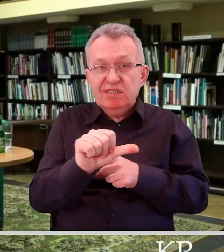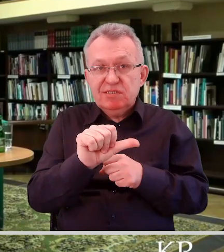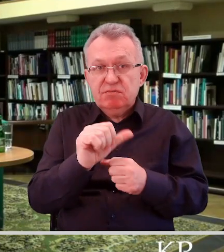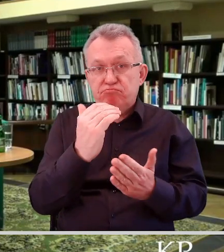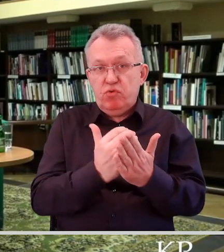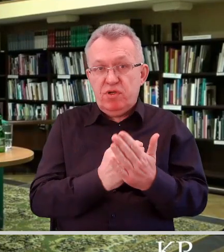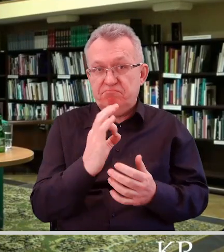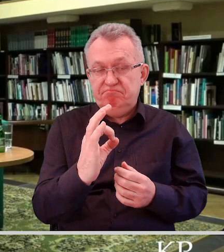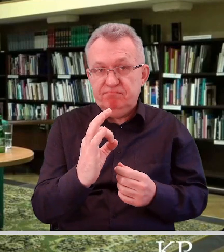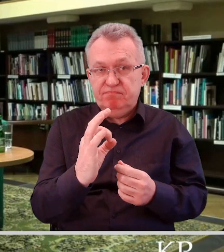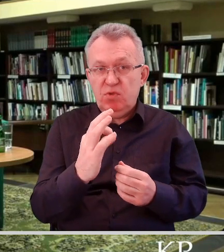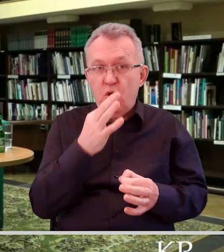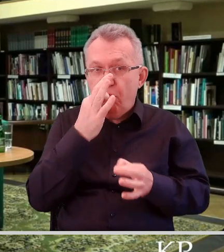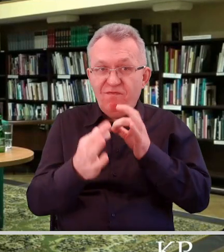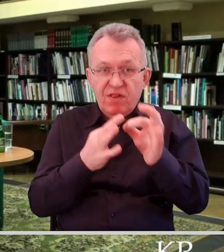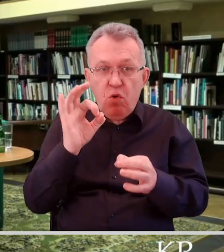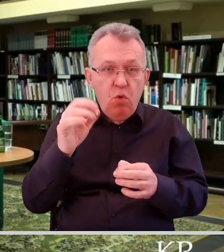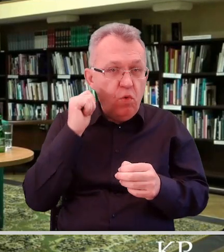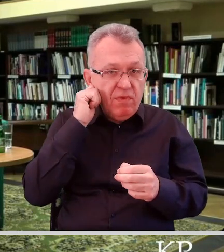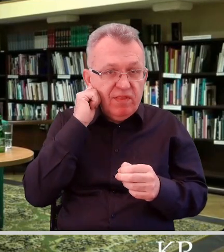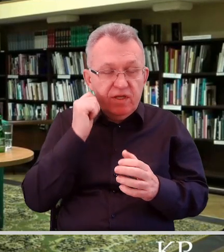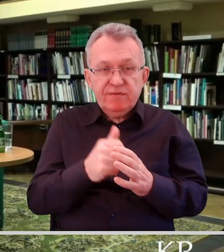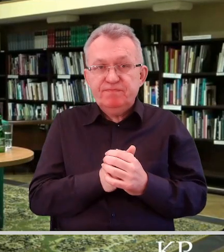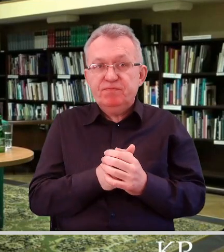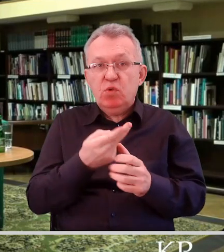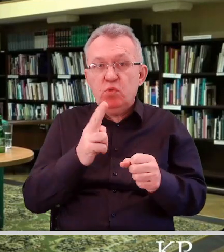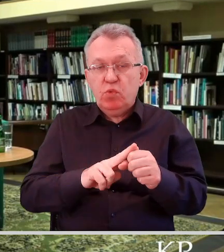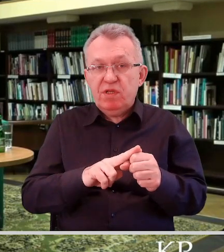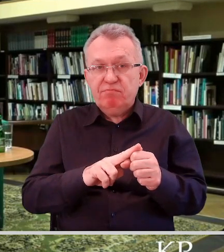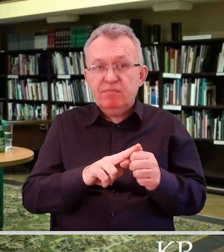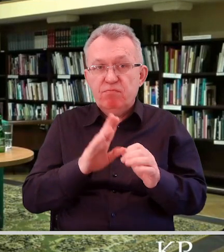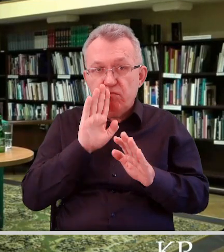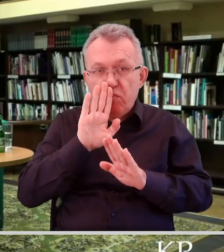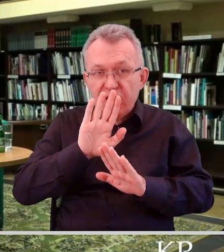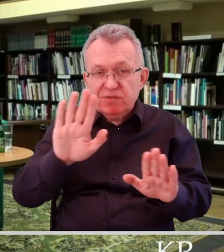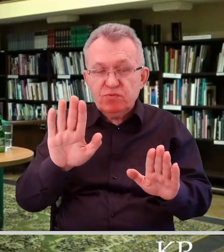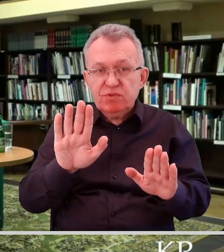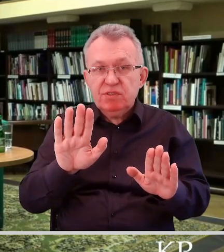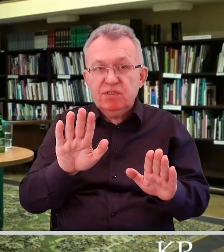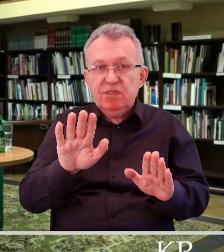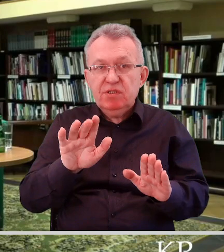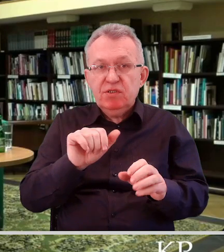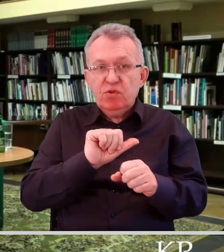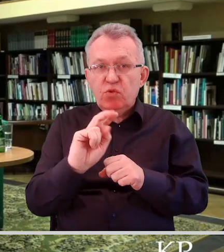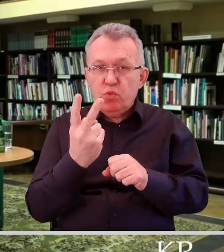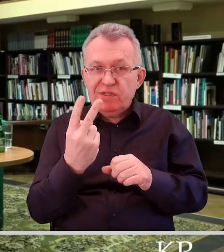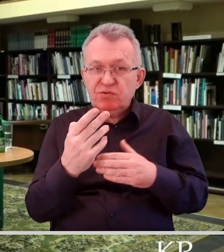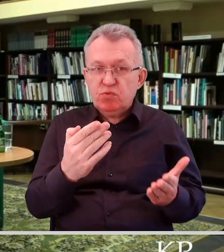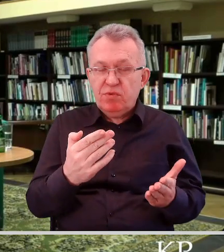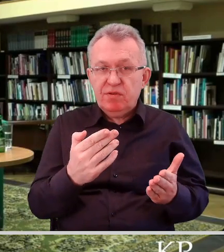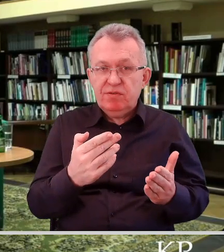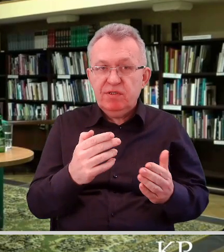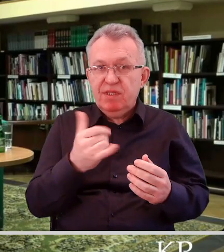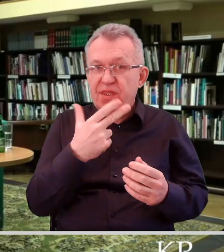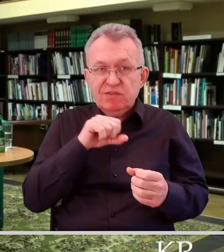program opowiadania o kobietach, którym raczej pokazujesz je już po tej drugiej stronie, kiedy